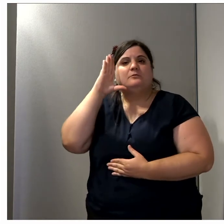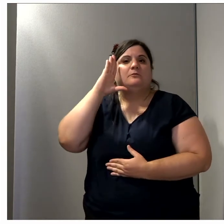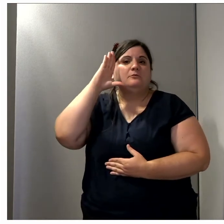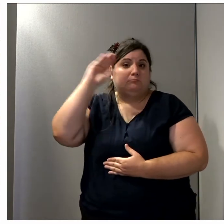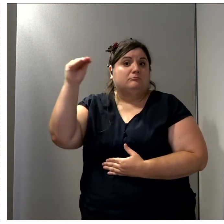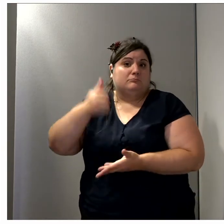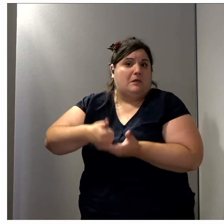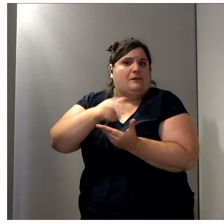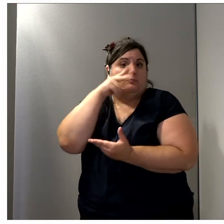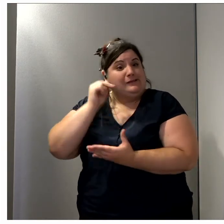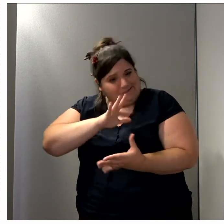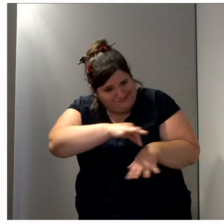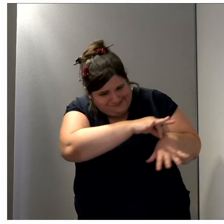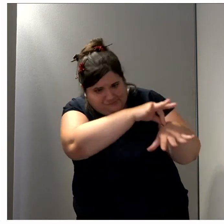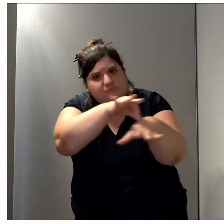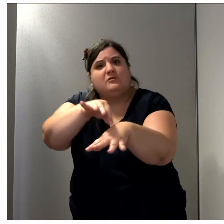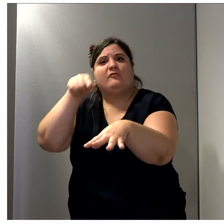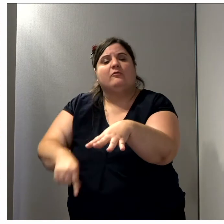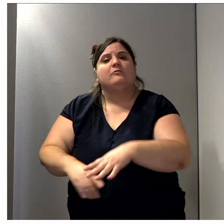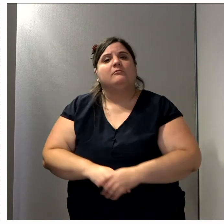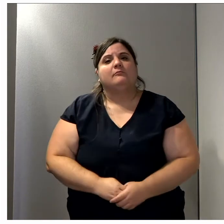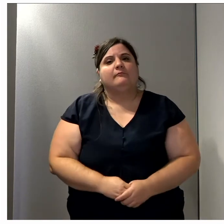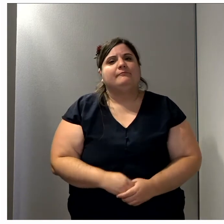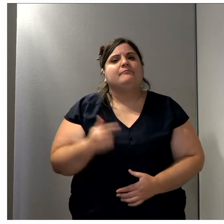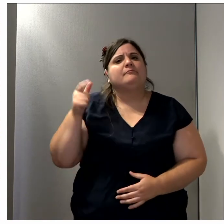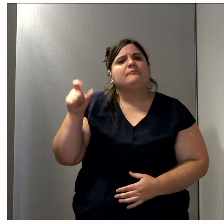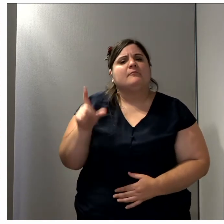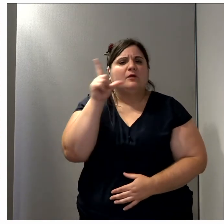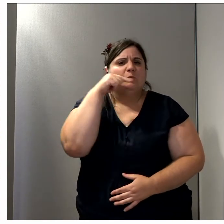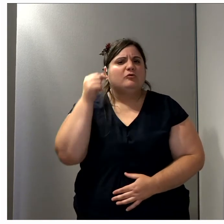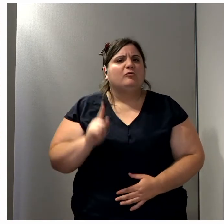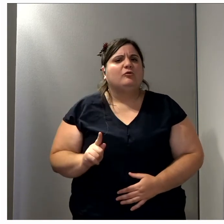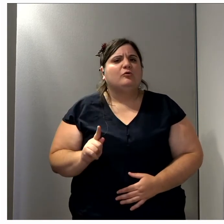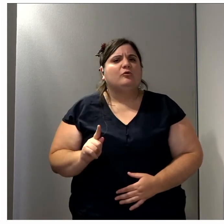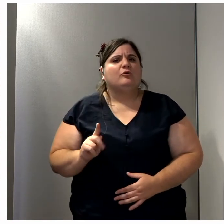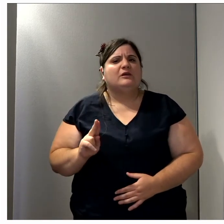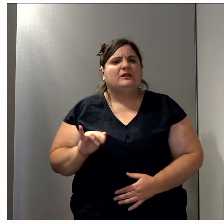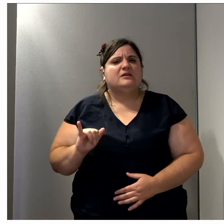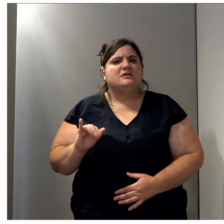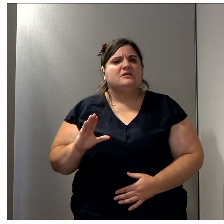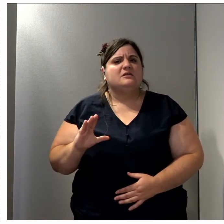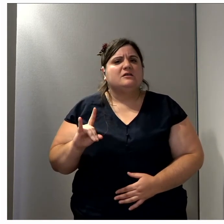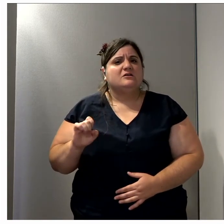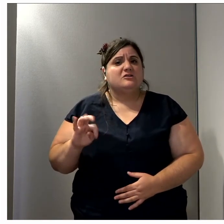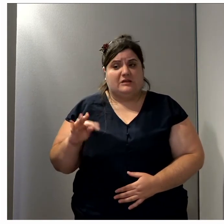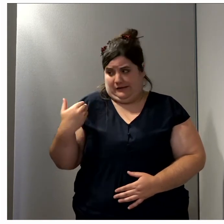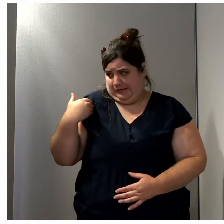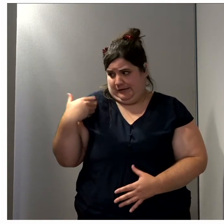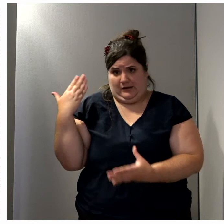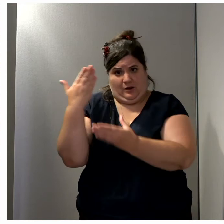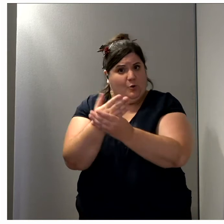ce que disait Franck Guichet tout à l'heure, il disait la première des choses, c'est de soutenir